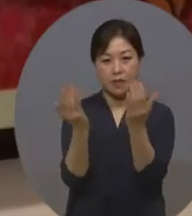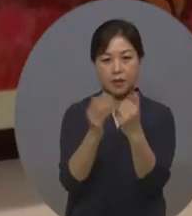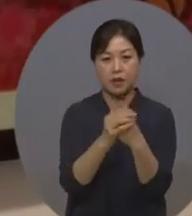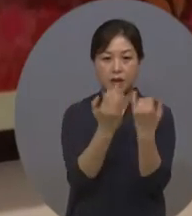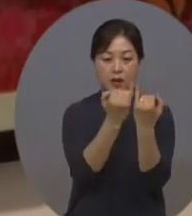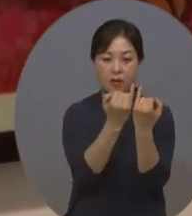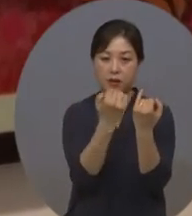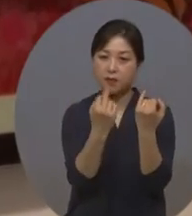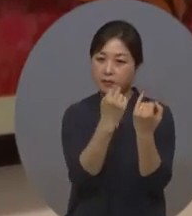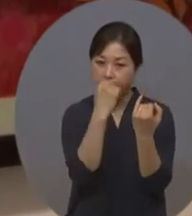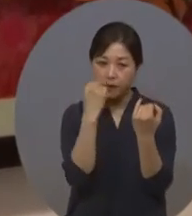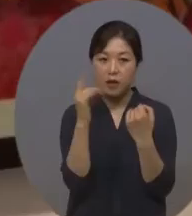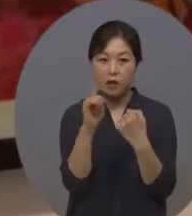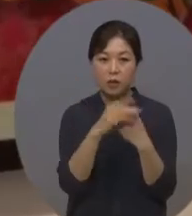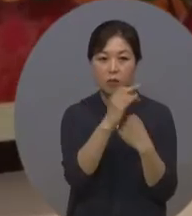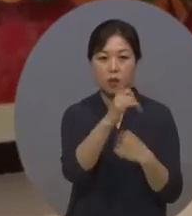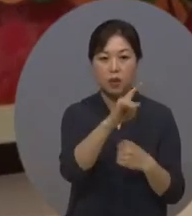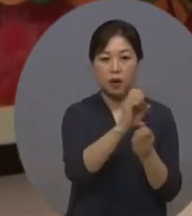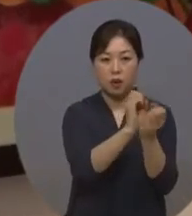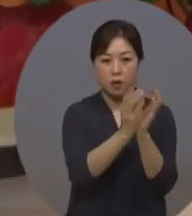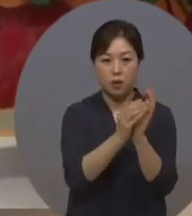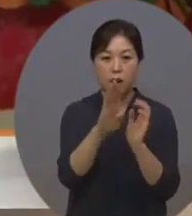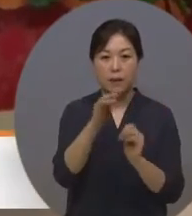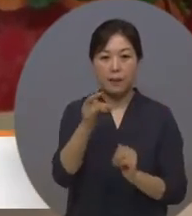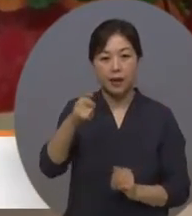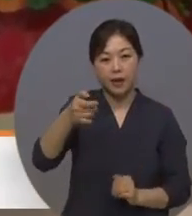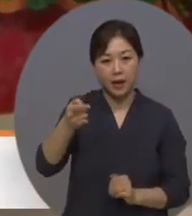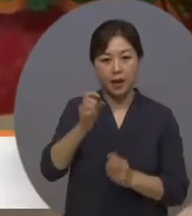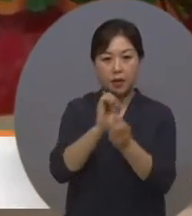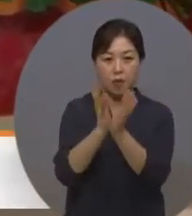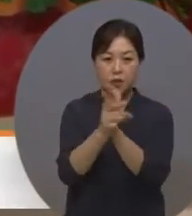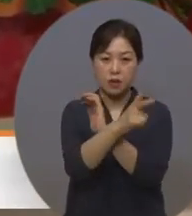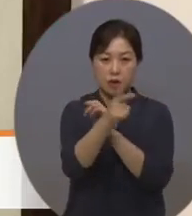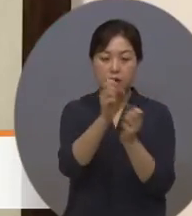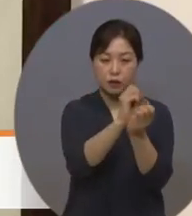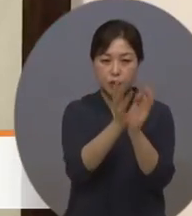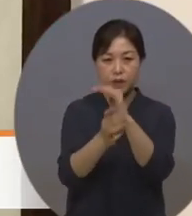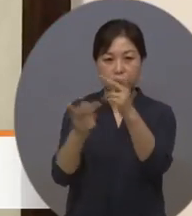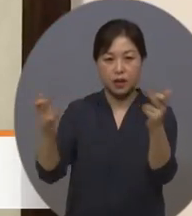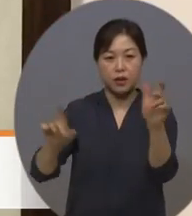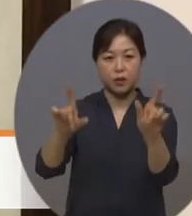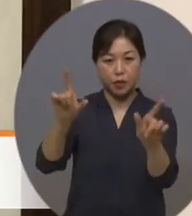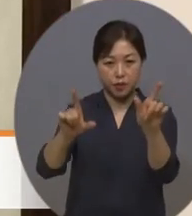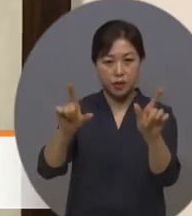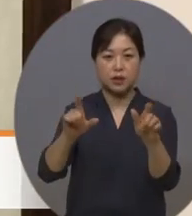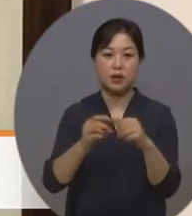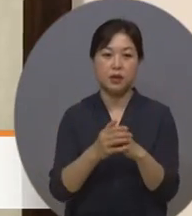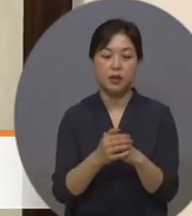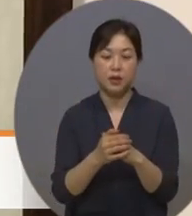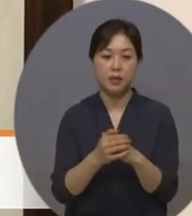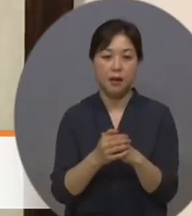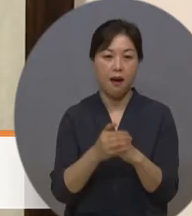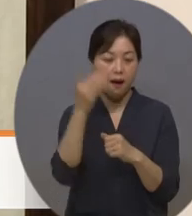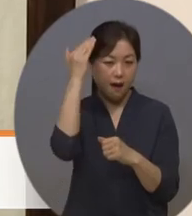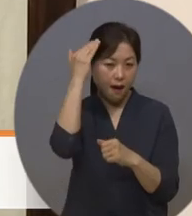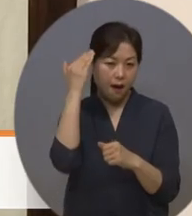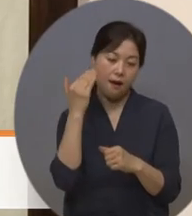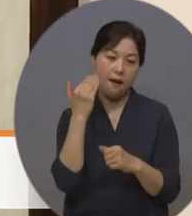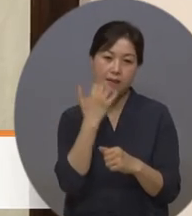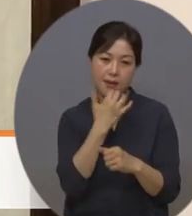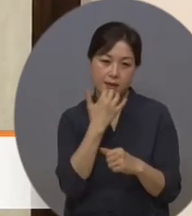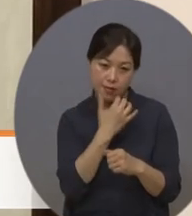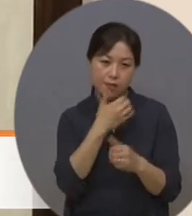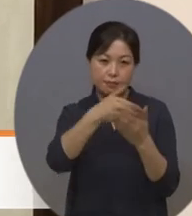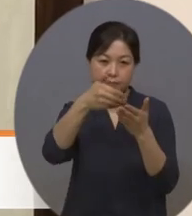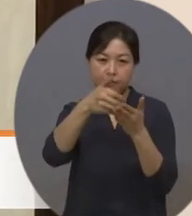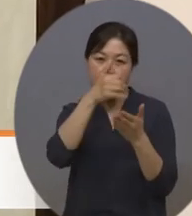향기 는 모란꽃과 백에 꽃 등 아름다운 꽃과 자연을 수목 땀 채로 그려내 작가가 좋아하는 그림과